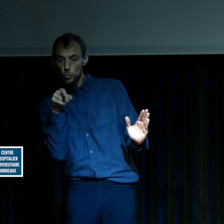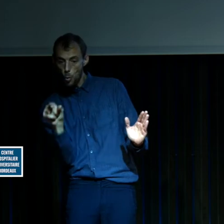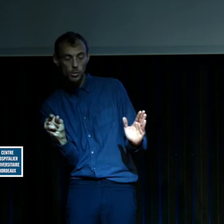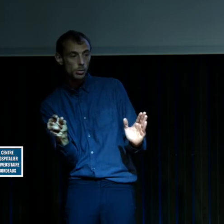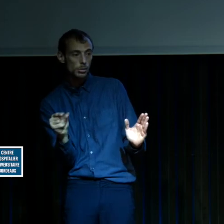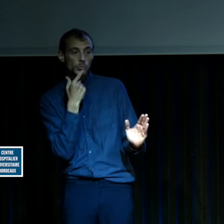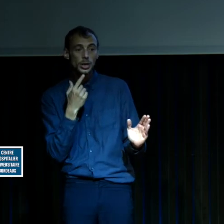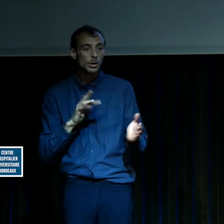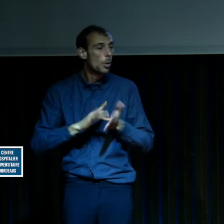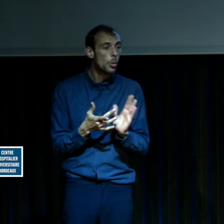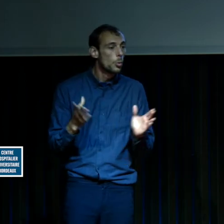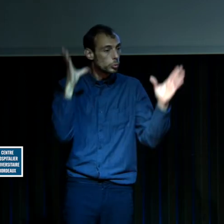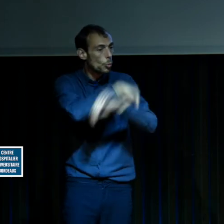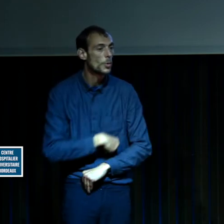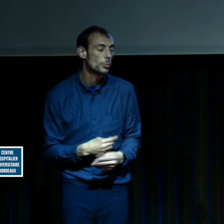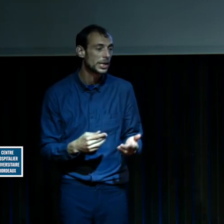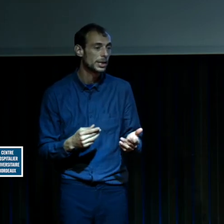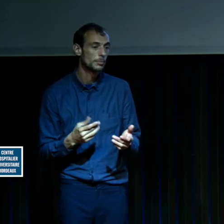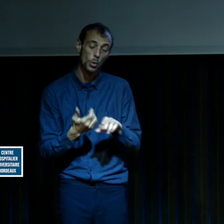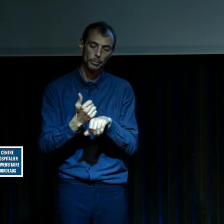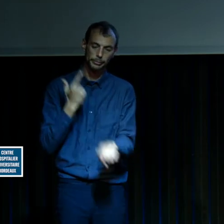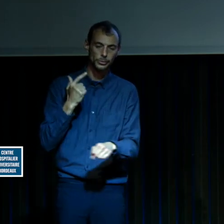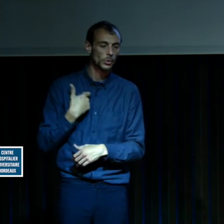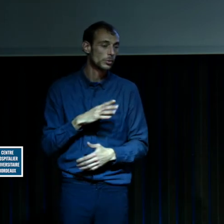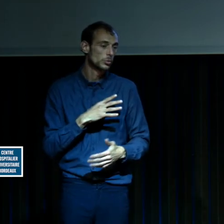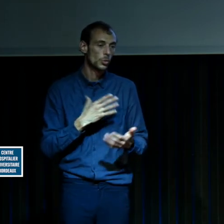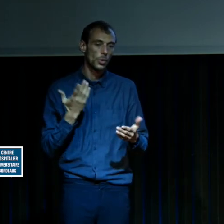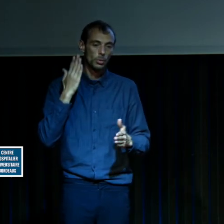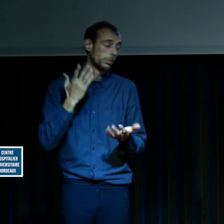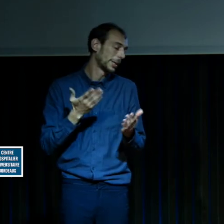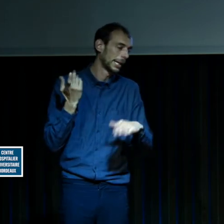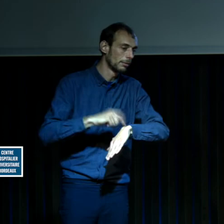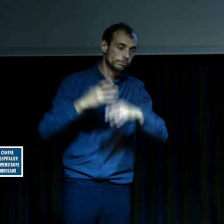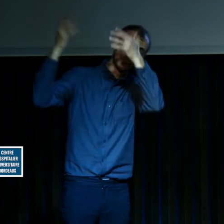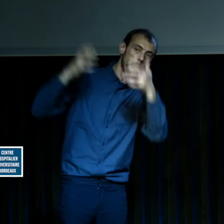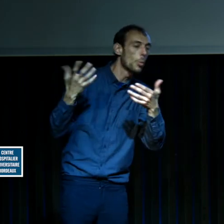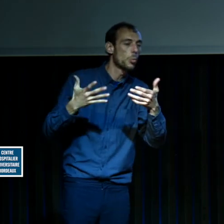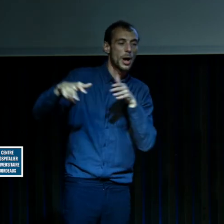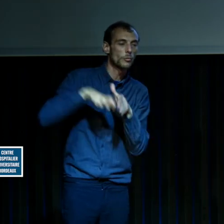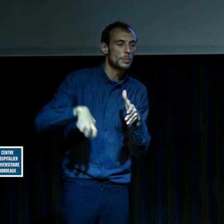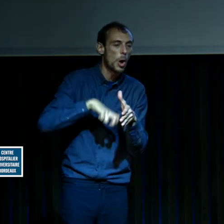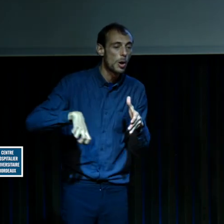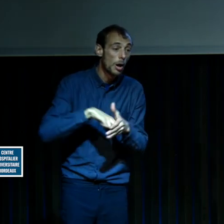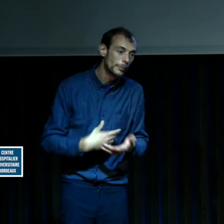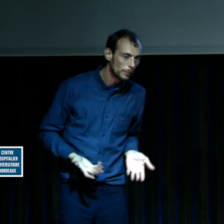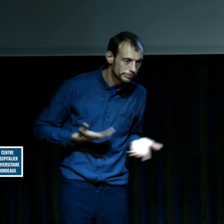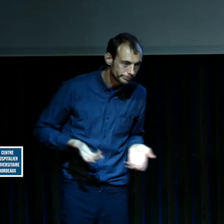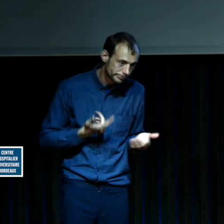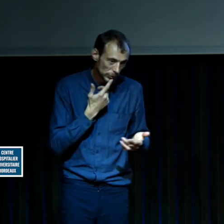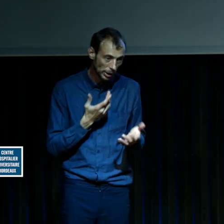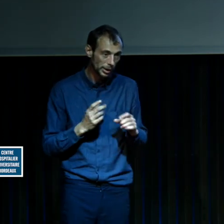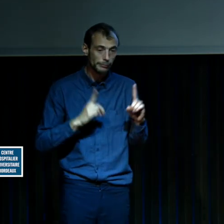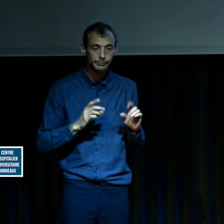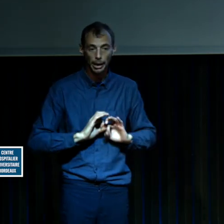le confinement est tombé ce jour-là, donc on s'est assis dessus, personne à parler de nous. Et voilà. Et du coup, on est un